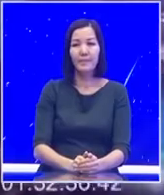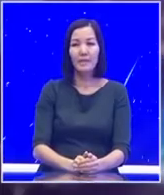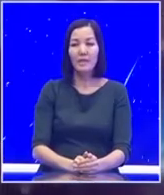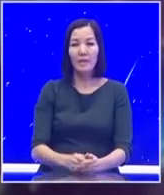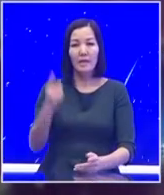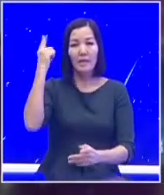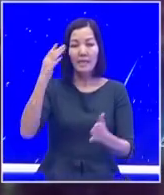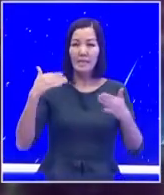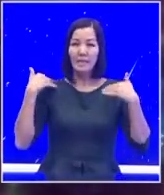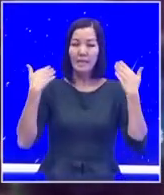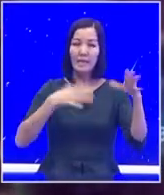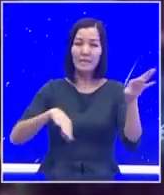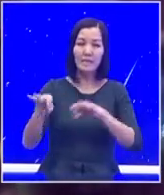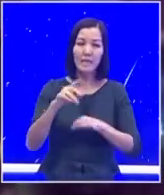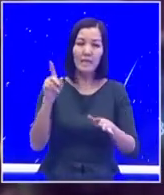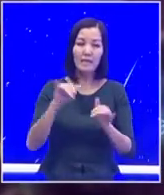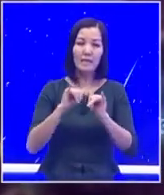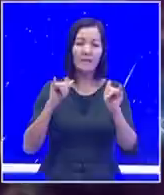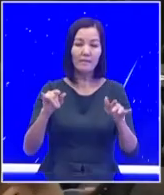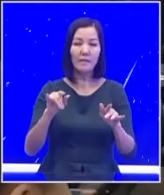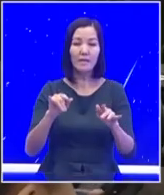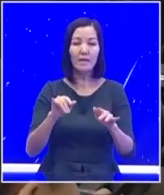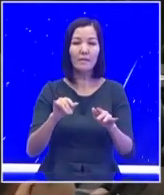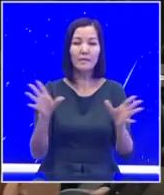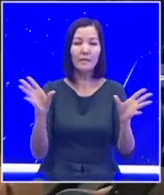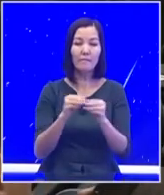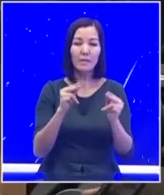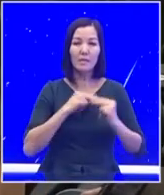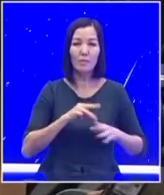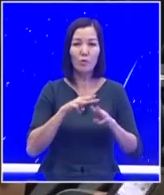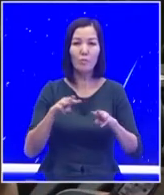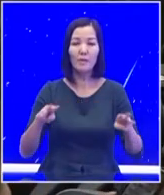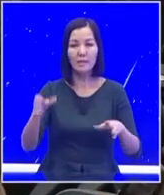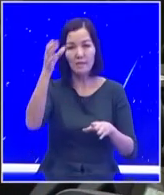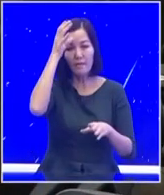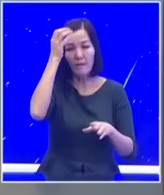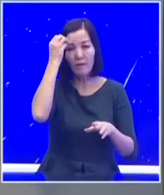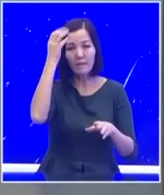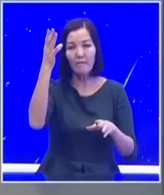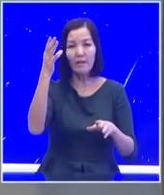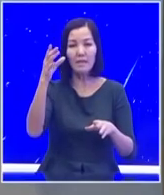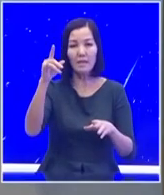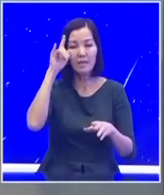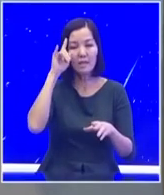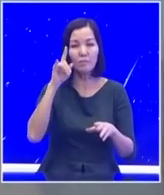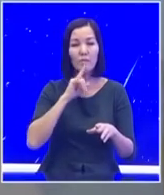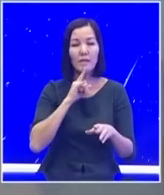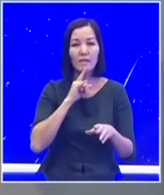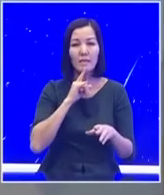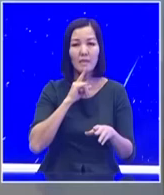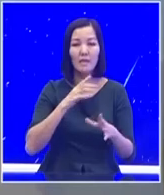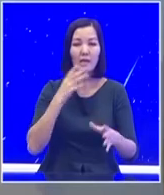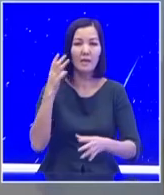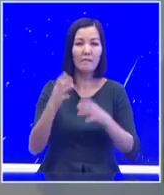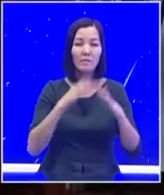Идея создания проекта развития молодежного корпуса, совместная работа Министерства образования и науки Республики Казахстан и